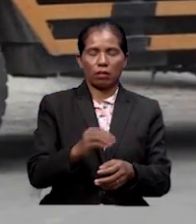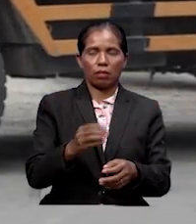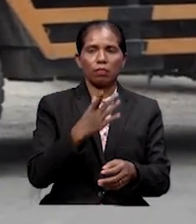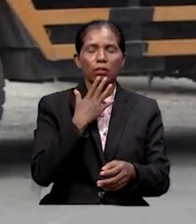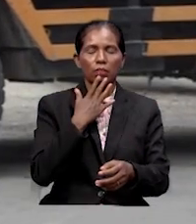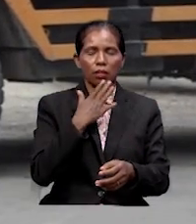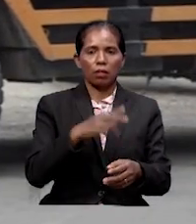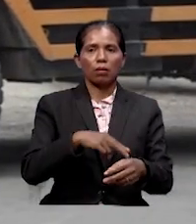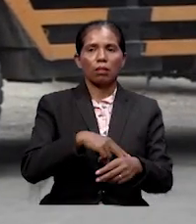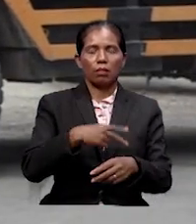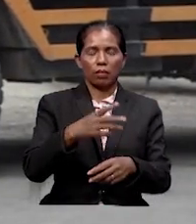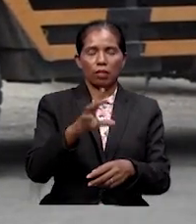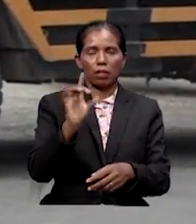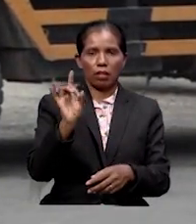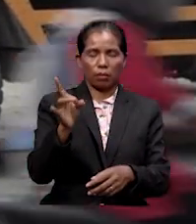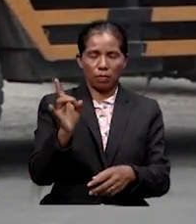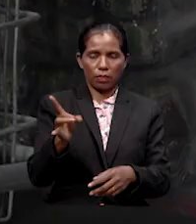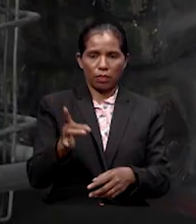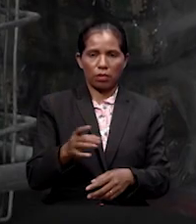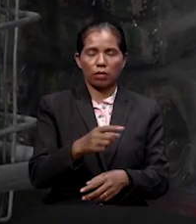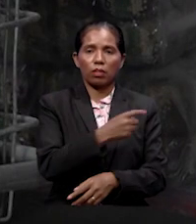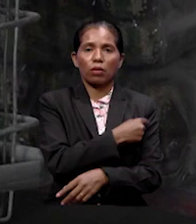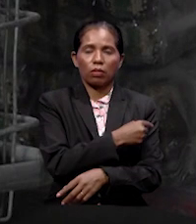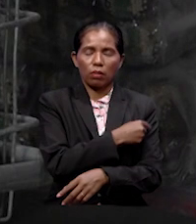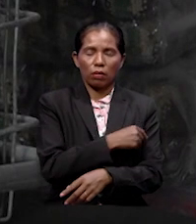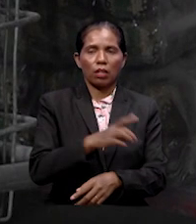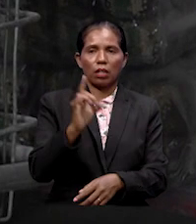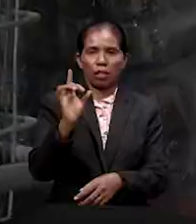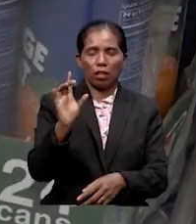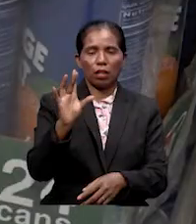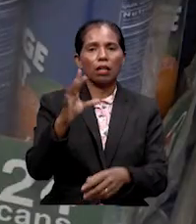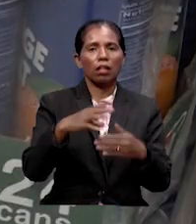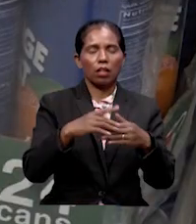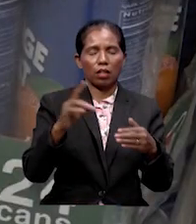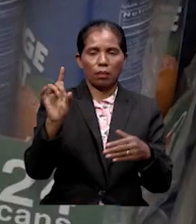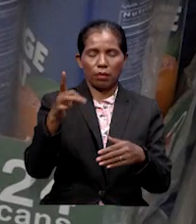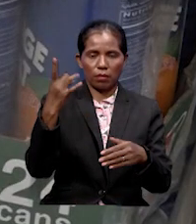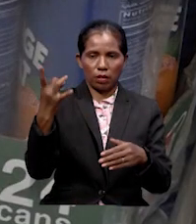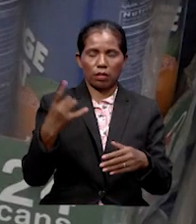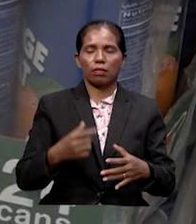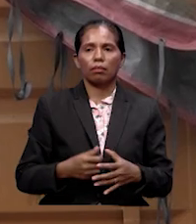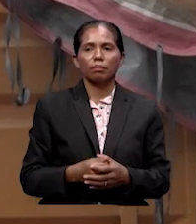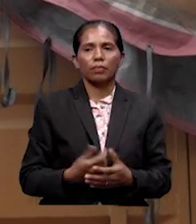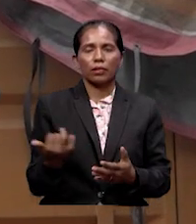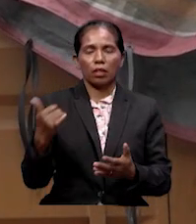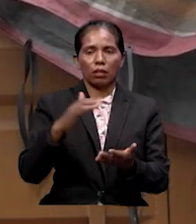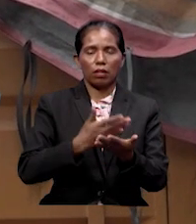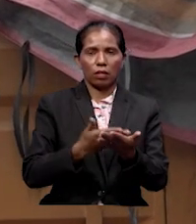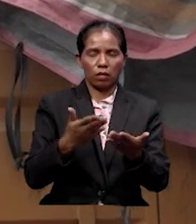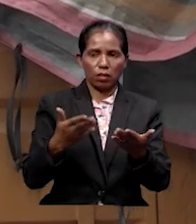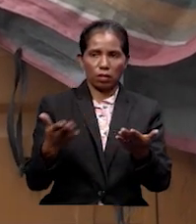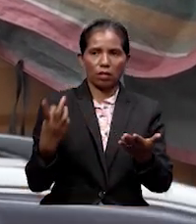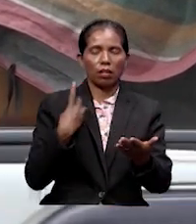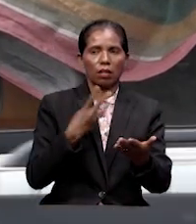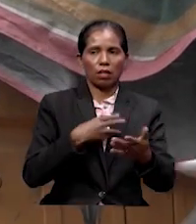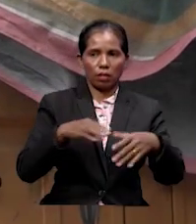hola. Amihola maka item sel update. Amfan label tambah sira atu me hola sasam mas mirar se folin saya biasa